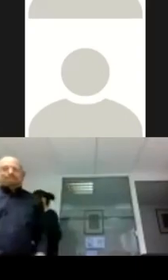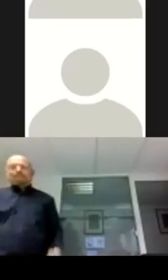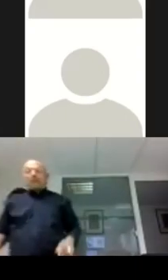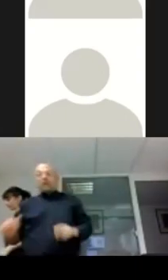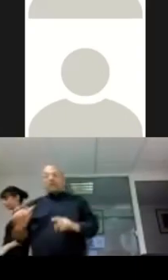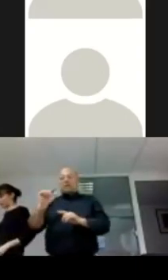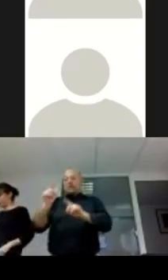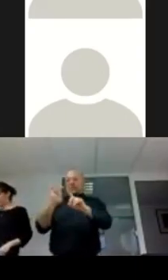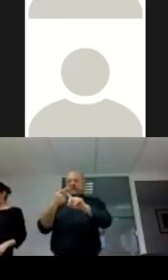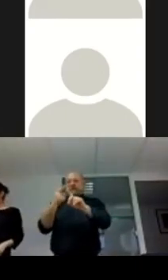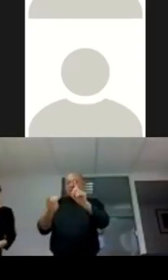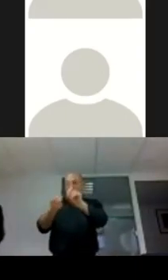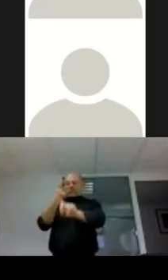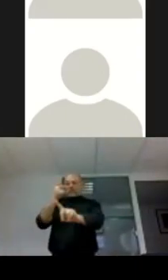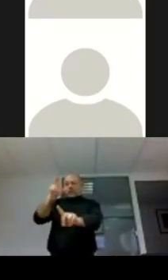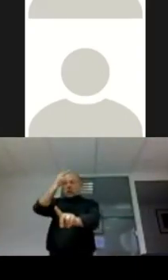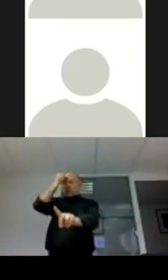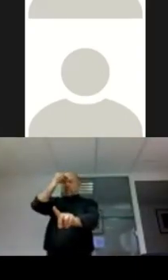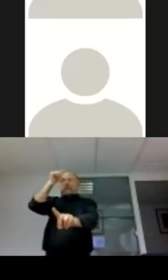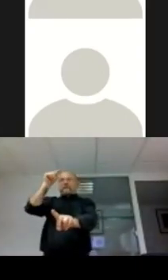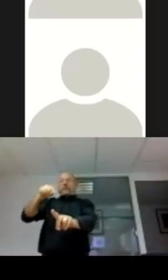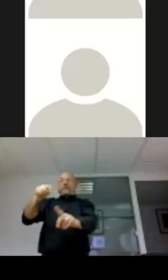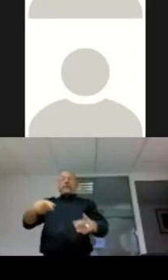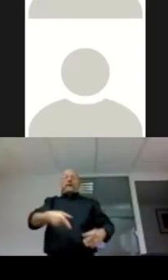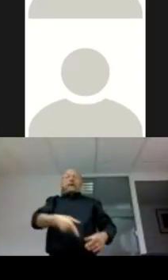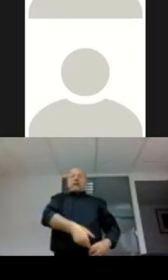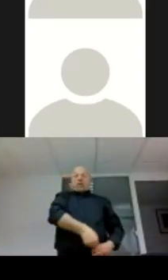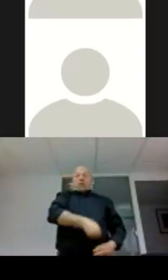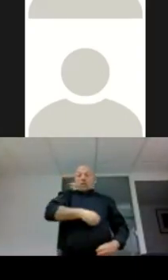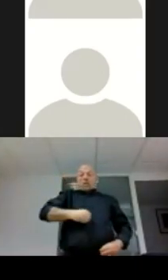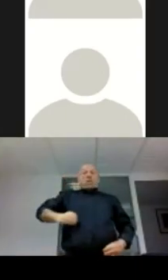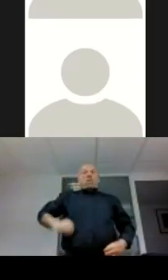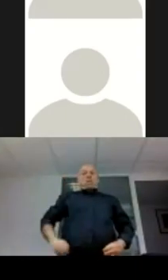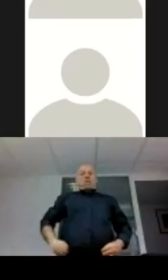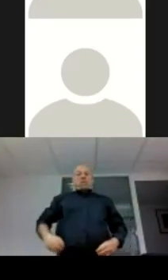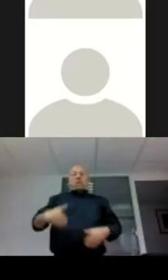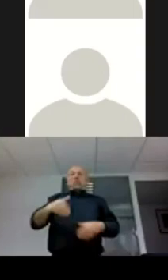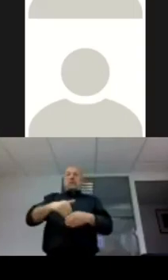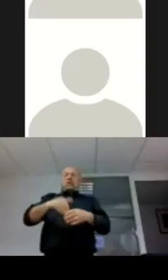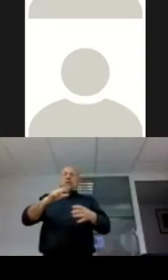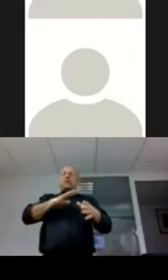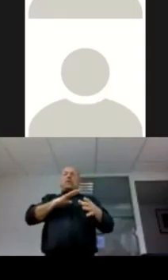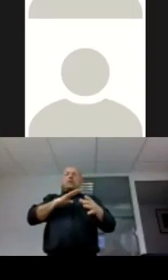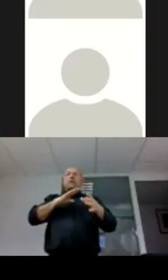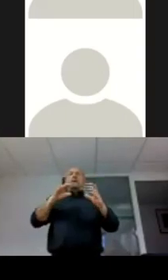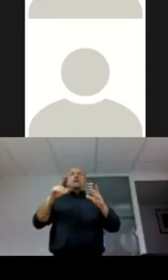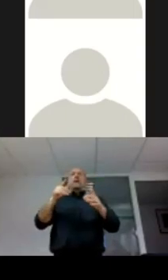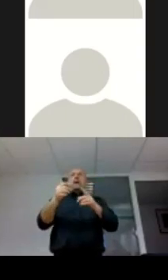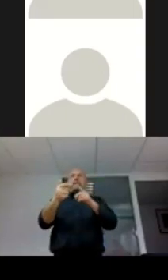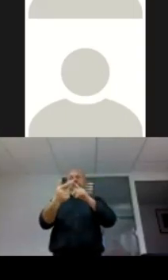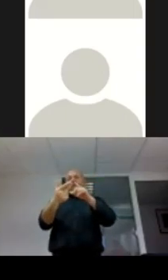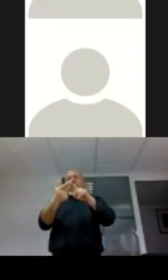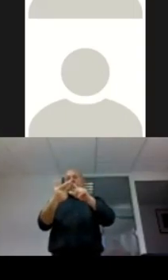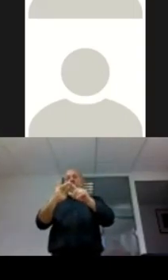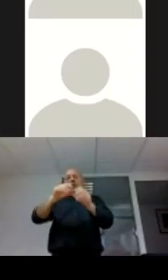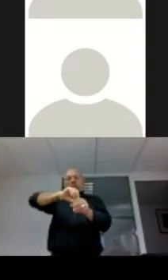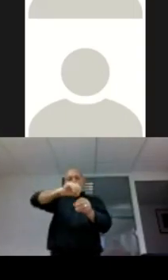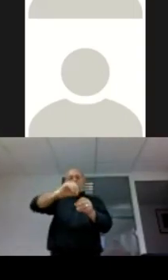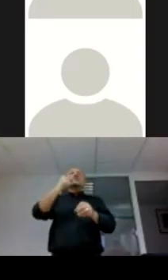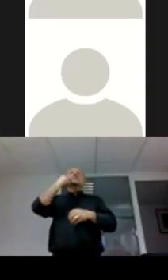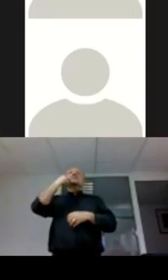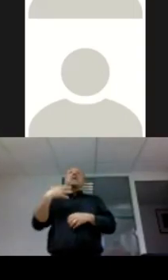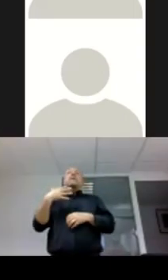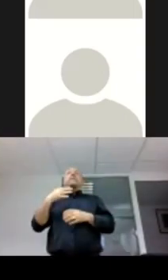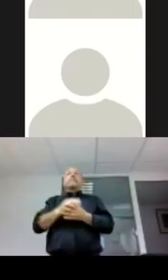digestif. La deuxième chose importante qu'il faut comprendre, c'est que le côlon, il est vascularisé